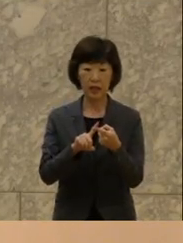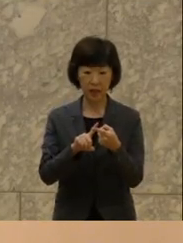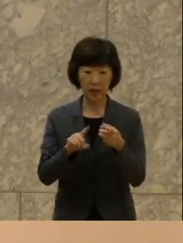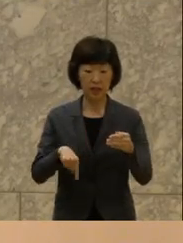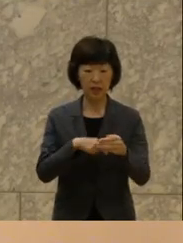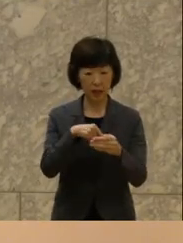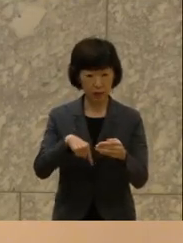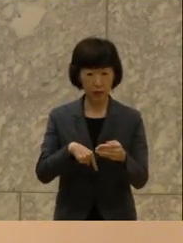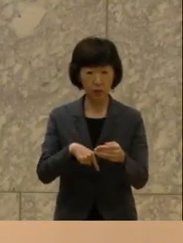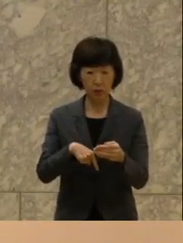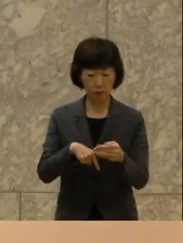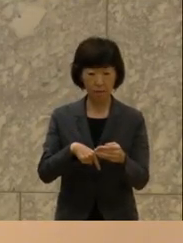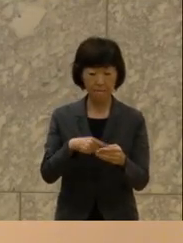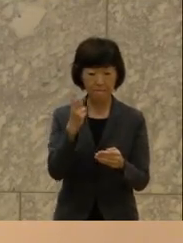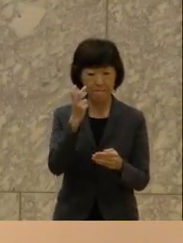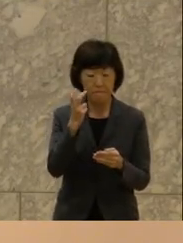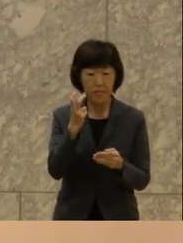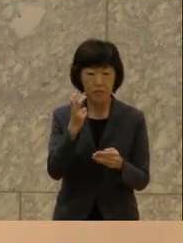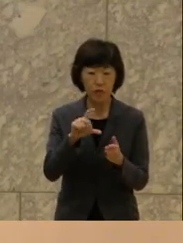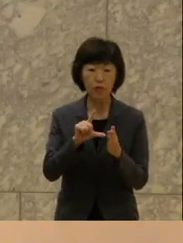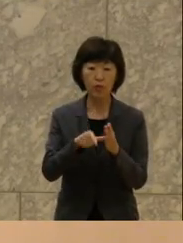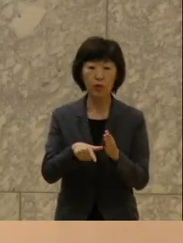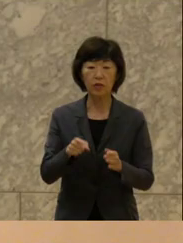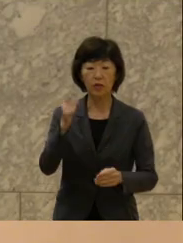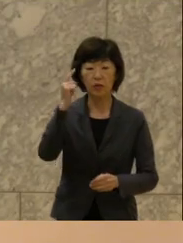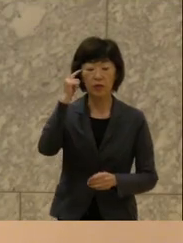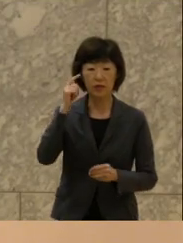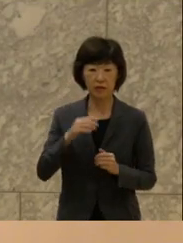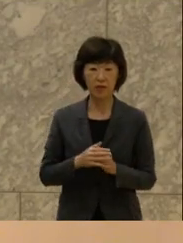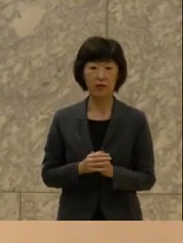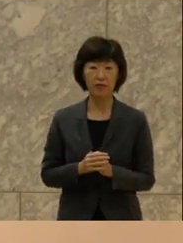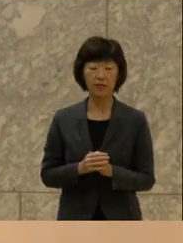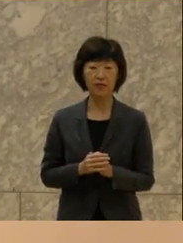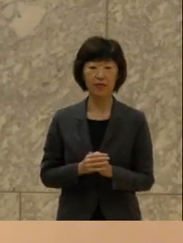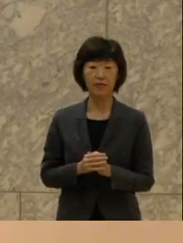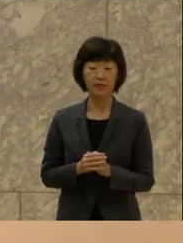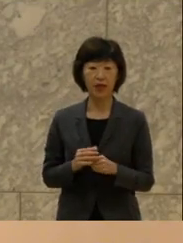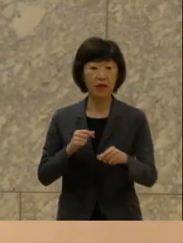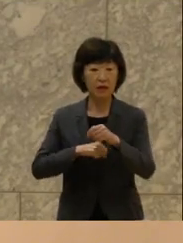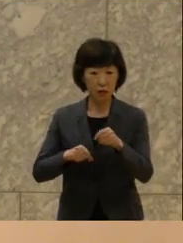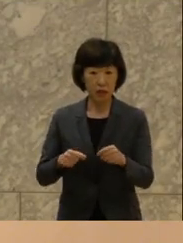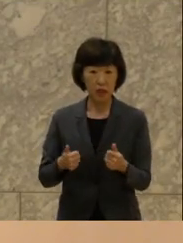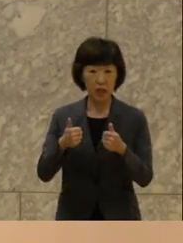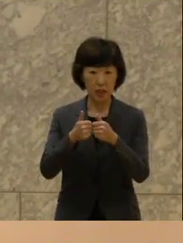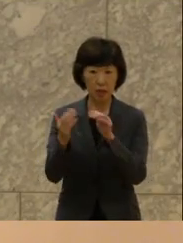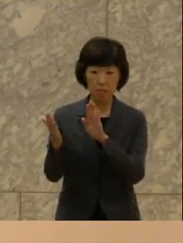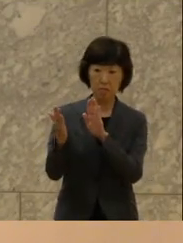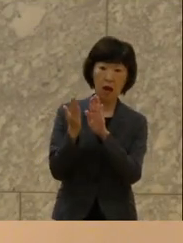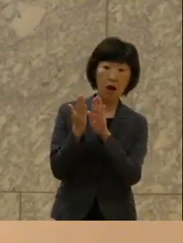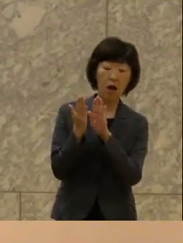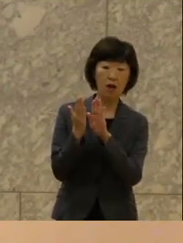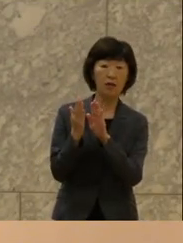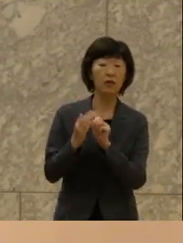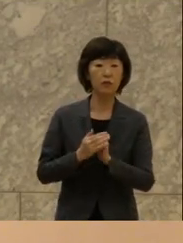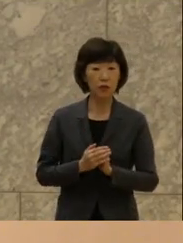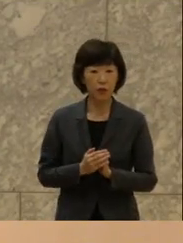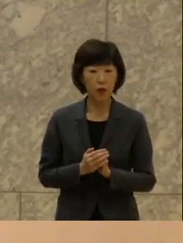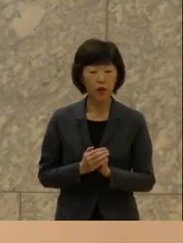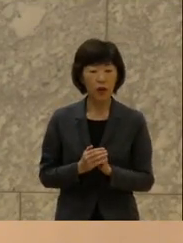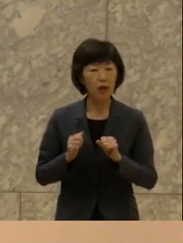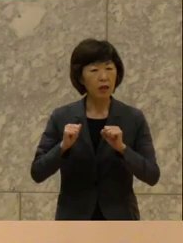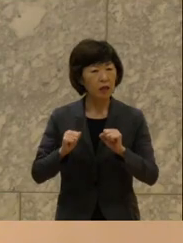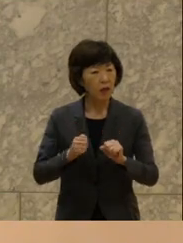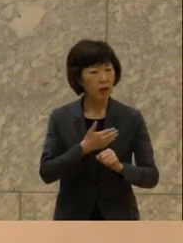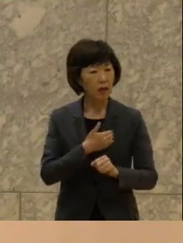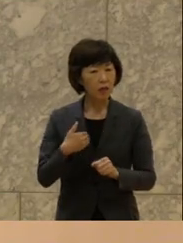時期だと思いますなので逆にその試合が近づいてしまうといよいよやれること